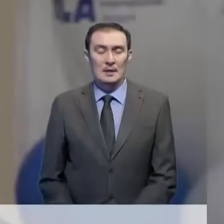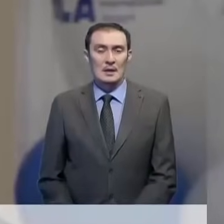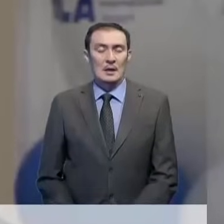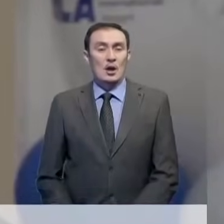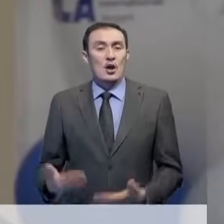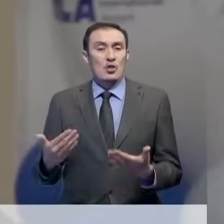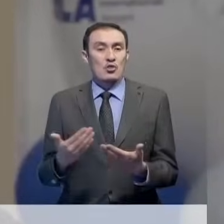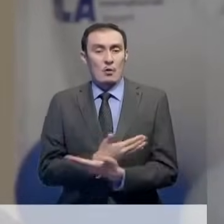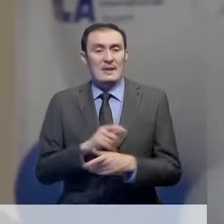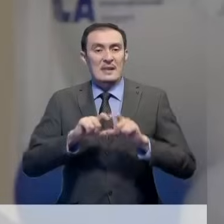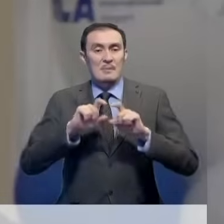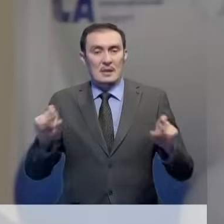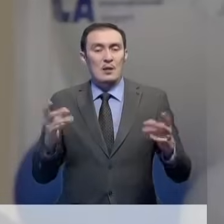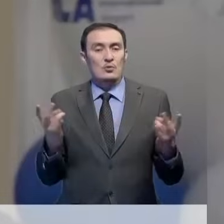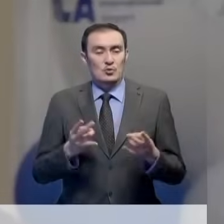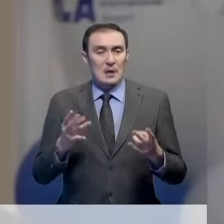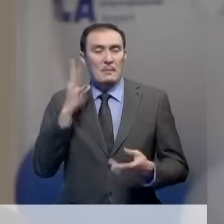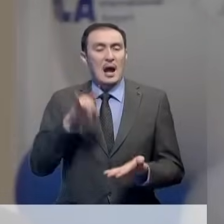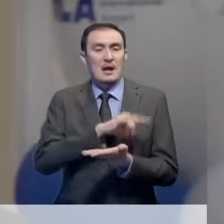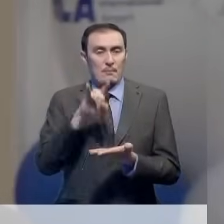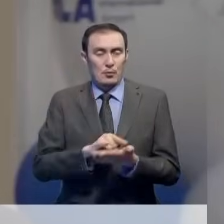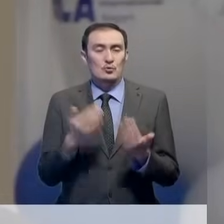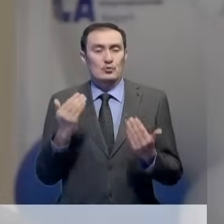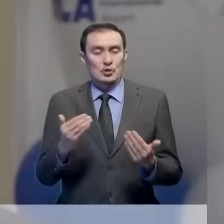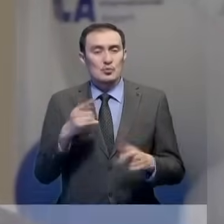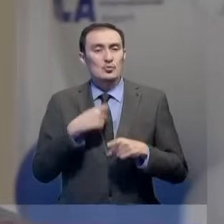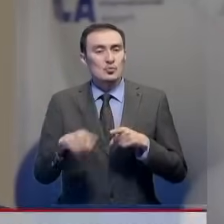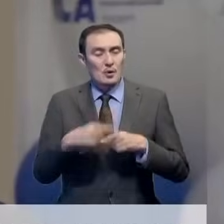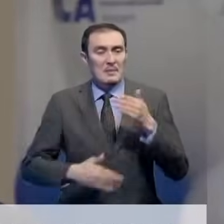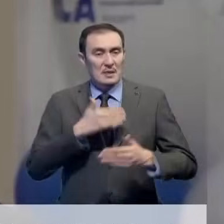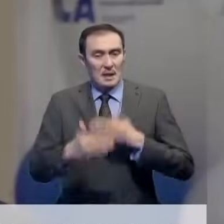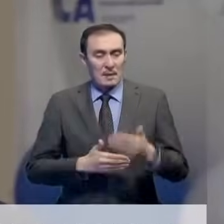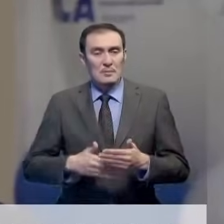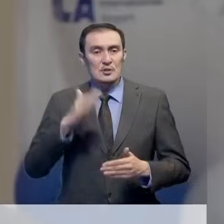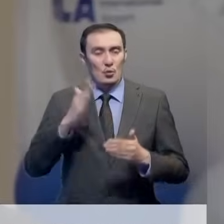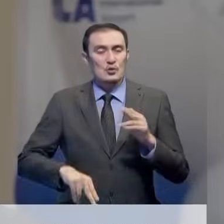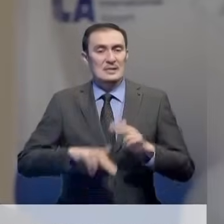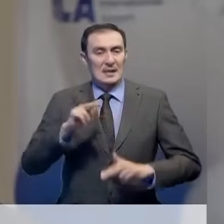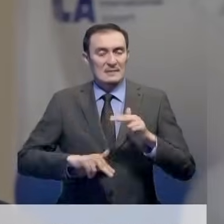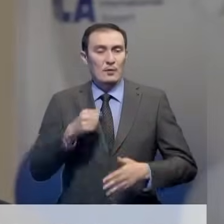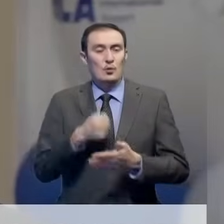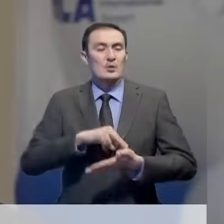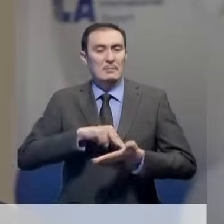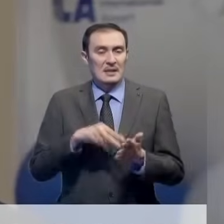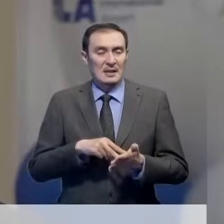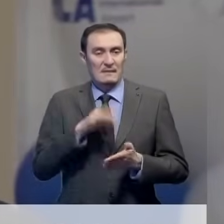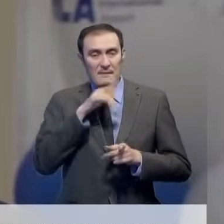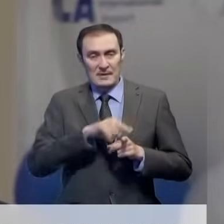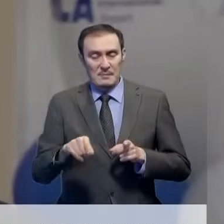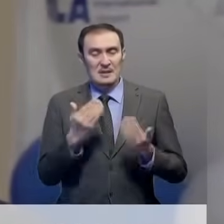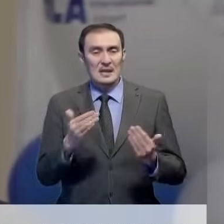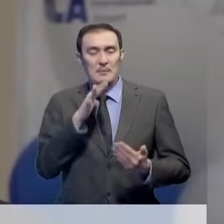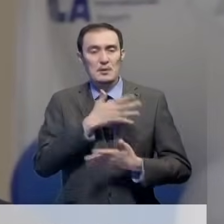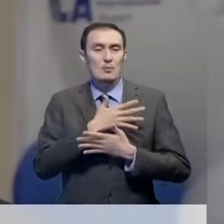Новый терминал необходим Алма-Атинскому аэропорту. Поэтому мы сейчас ускоренными темпами пытаемся завершить его строительство до запланированных сроков. На данный